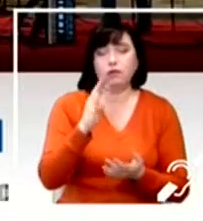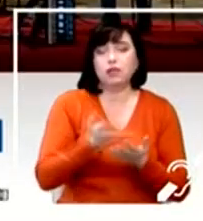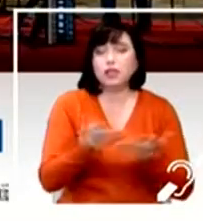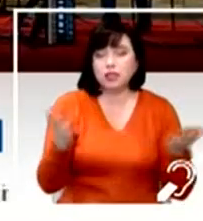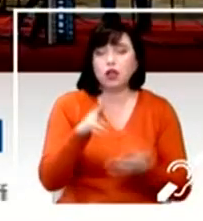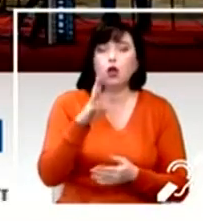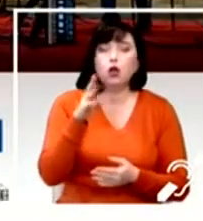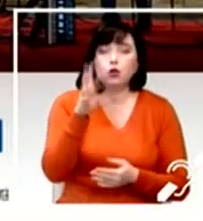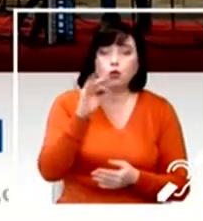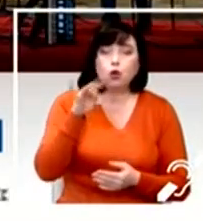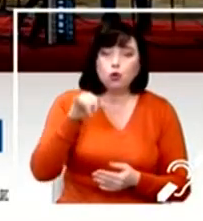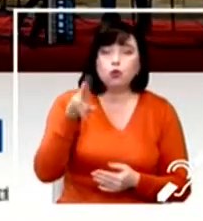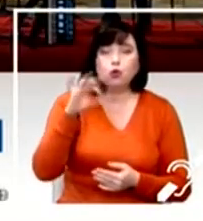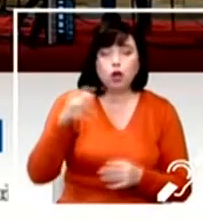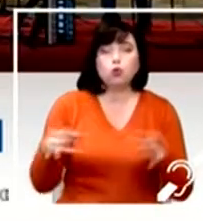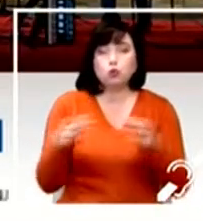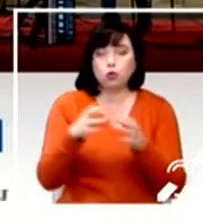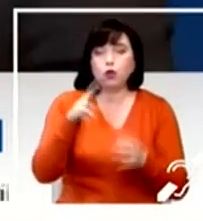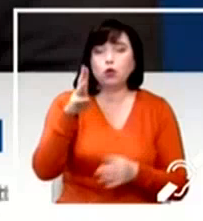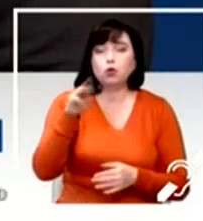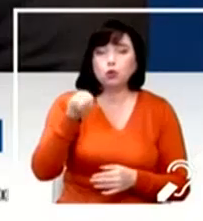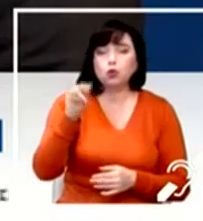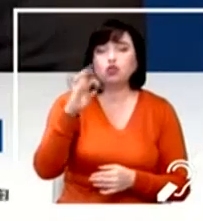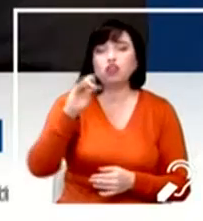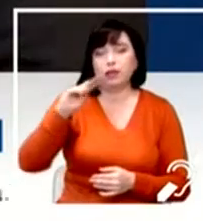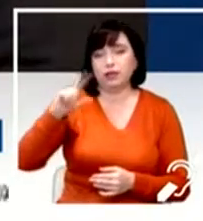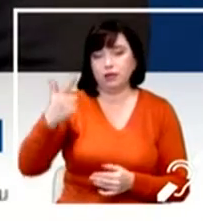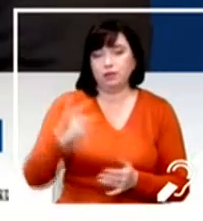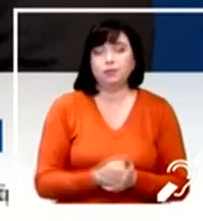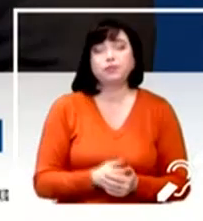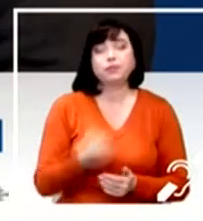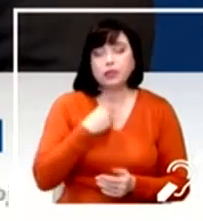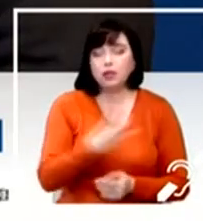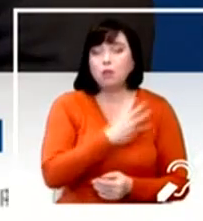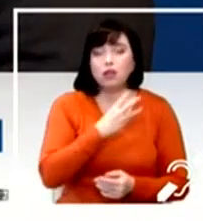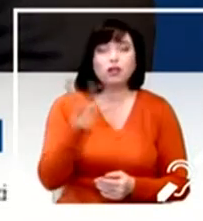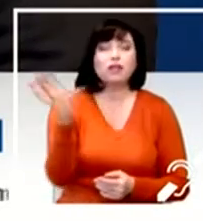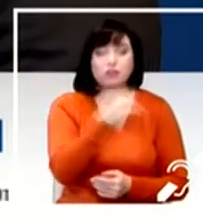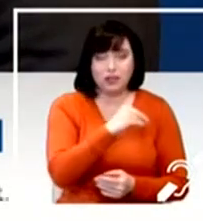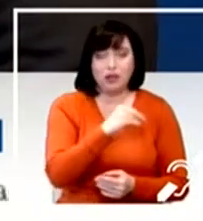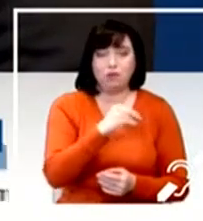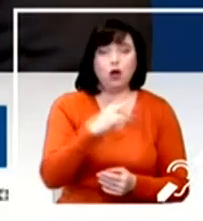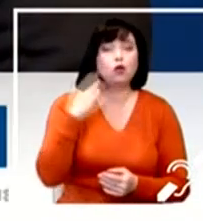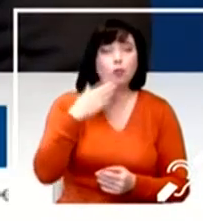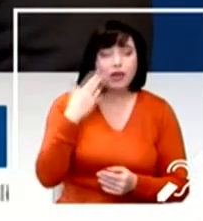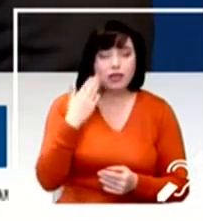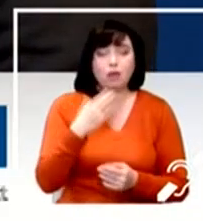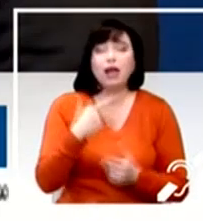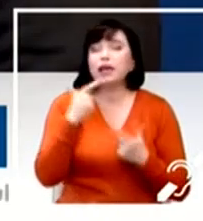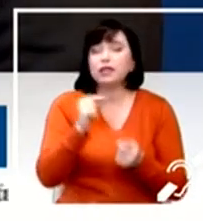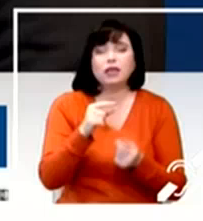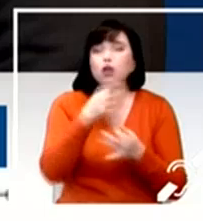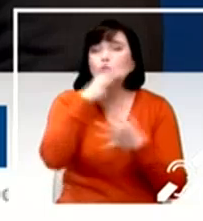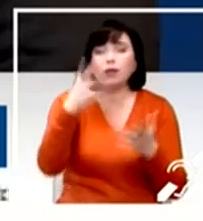și Doru Todoruț, membrii formației Two Gens. Să spunem la mulți ani tuturor românilor de pretutindeni, oriunde s-ar